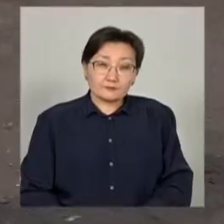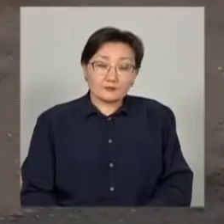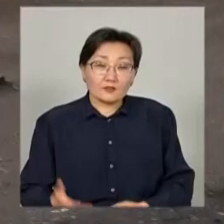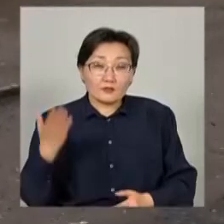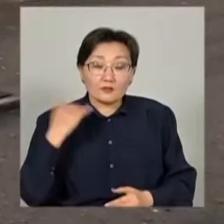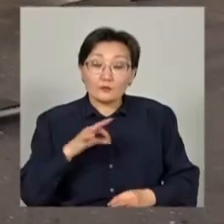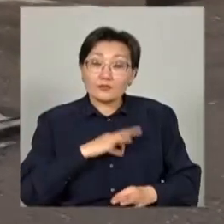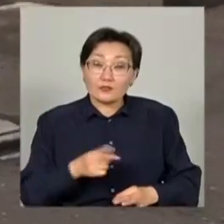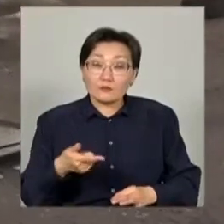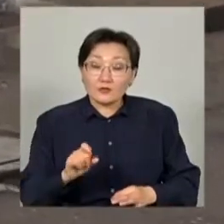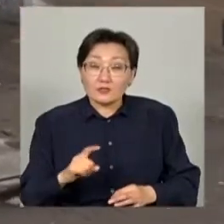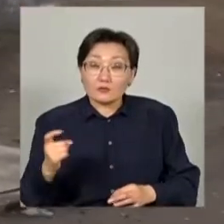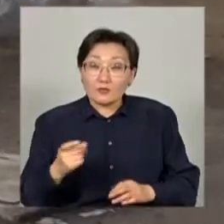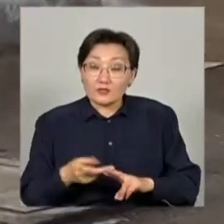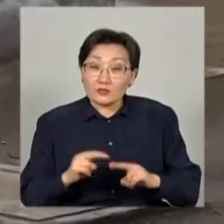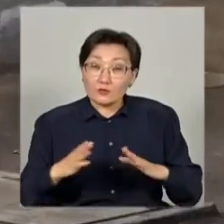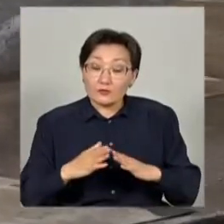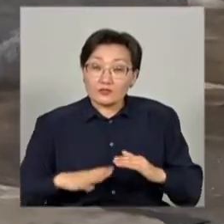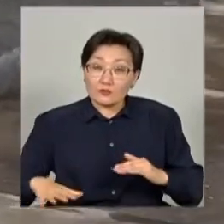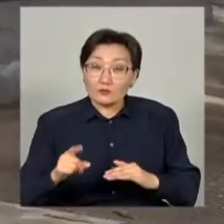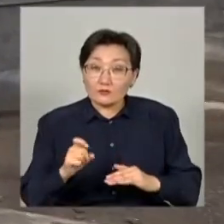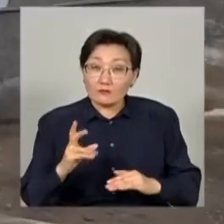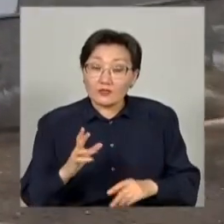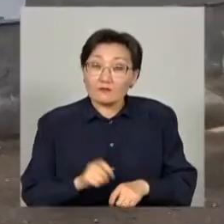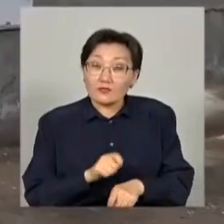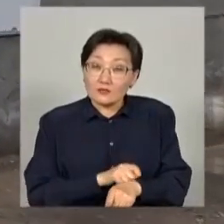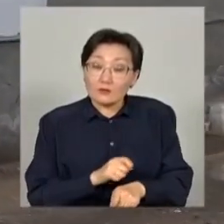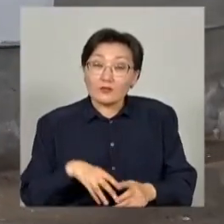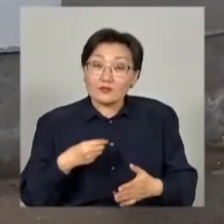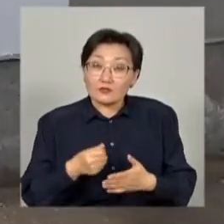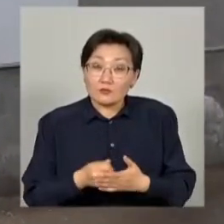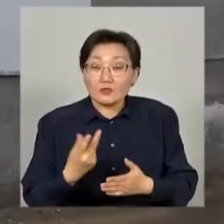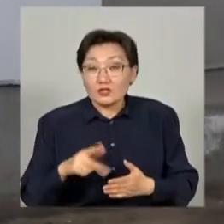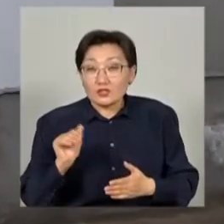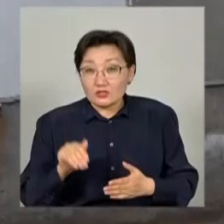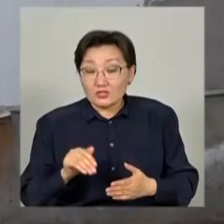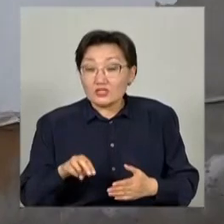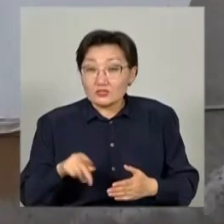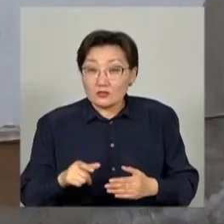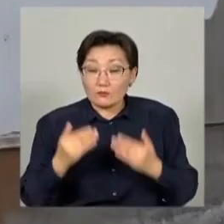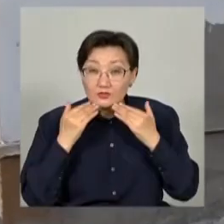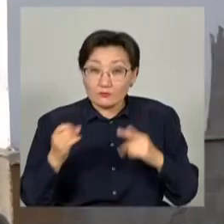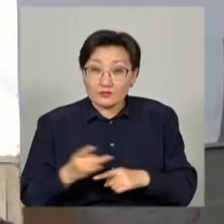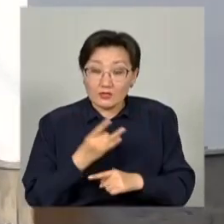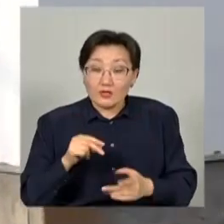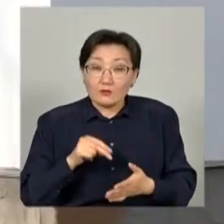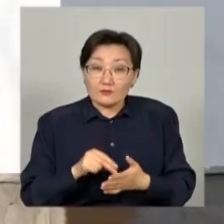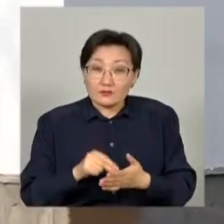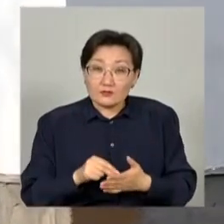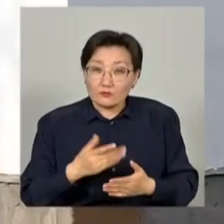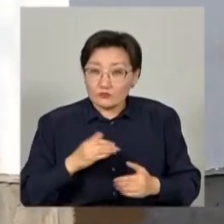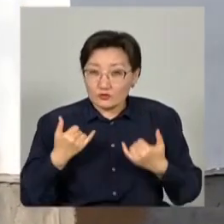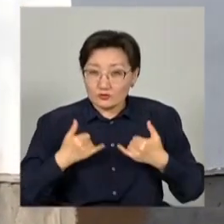Раньше за пользование газом хозяева этого дома площадью 120 квадратных метров платили около 30 тысяч тенге. В последний раз ценник неприятно